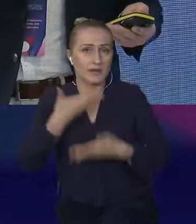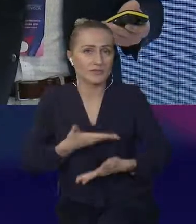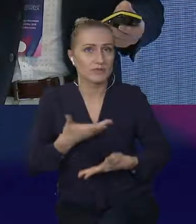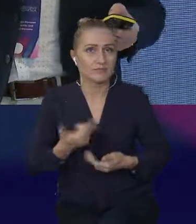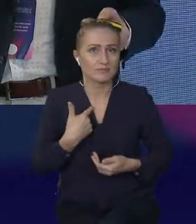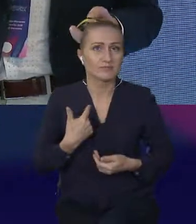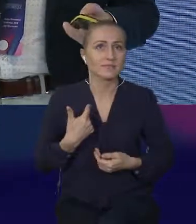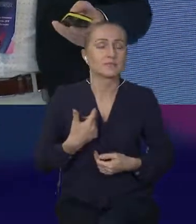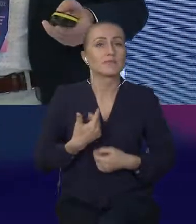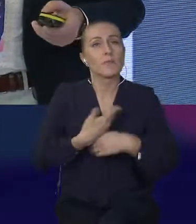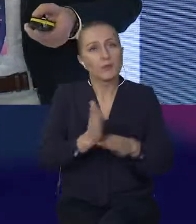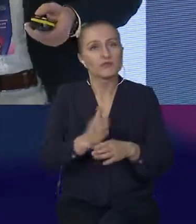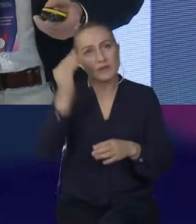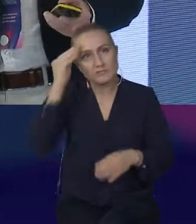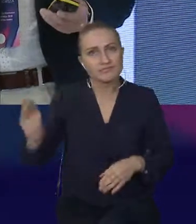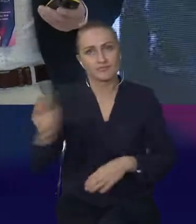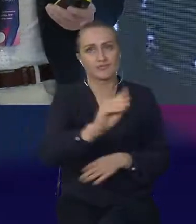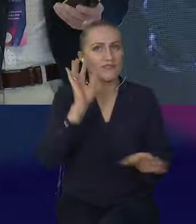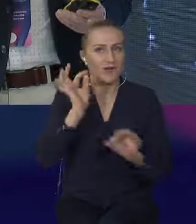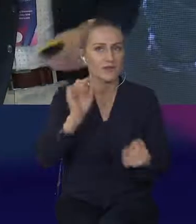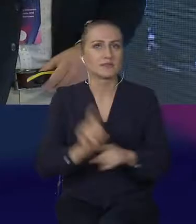się dodatkowo informacjami.